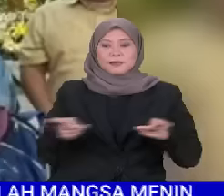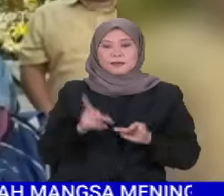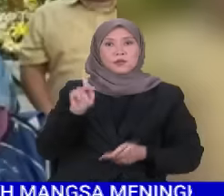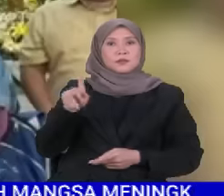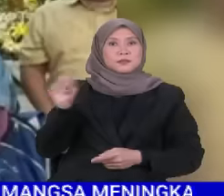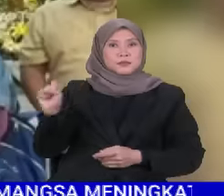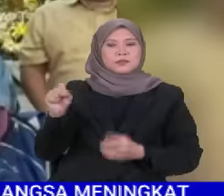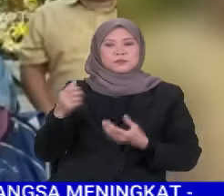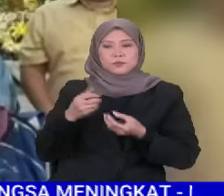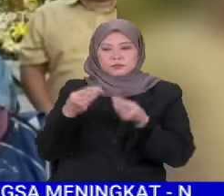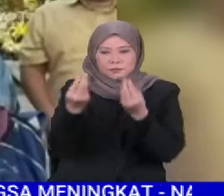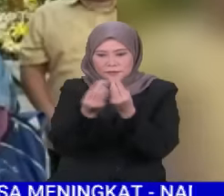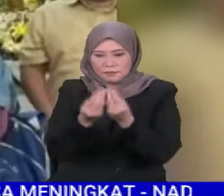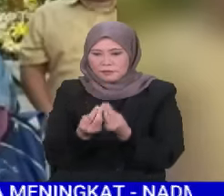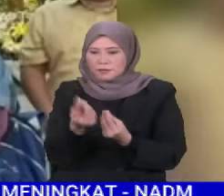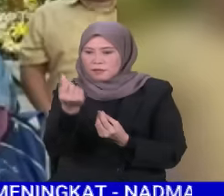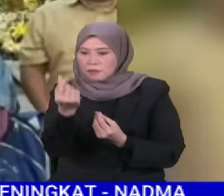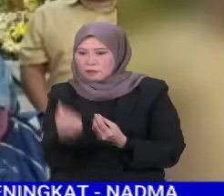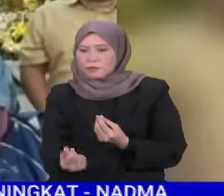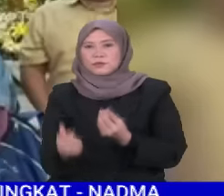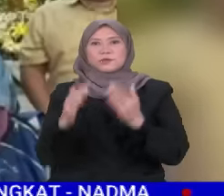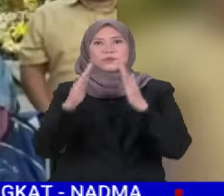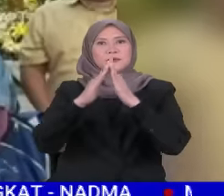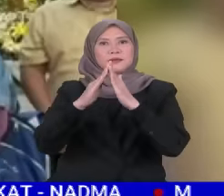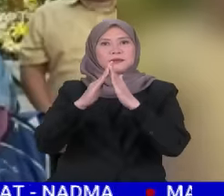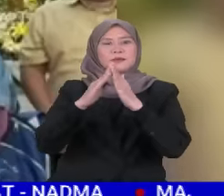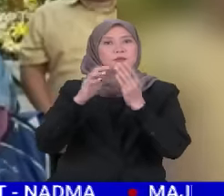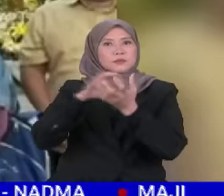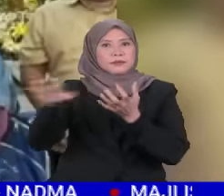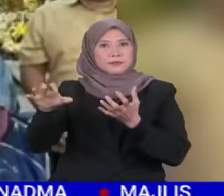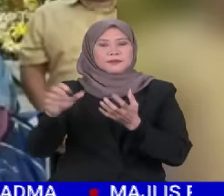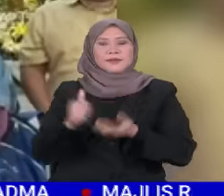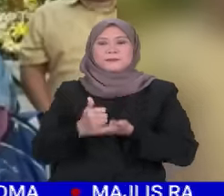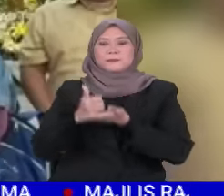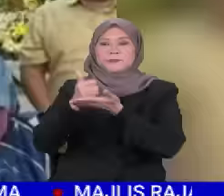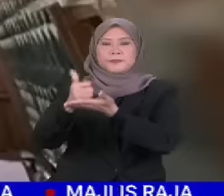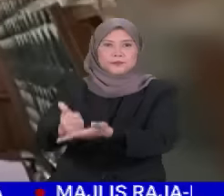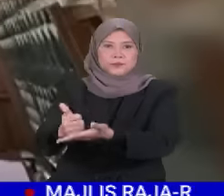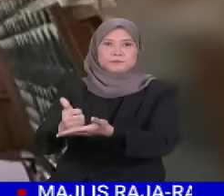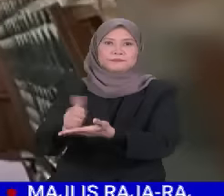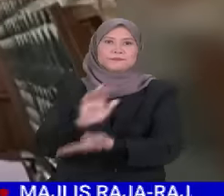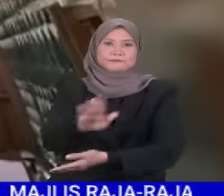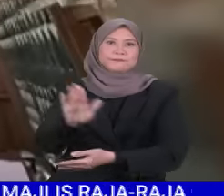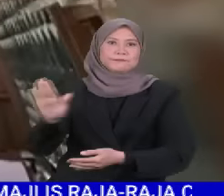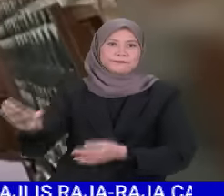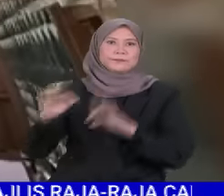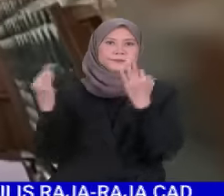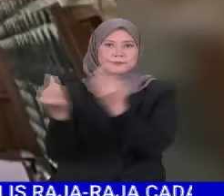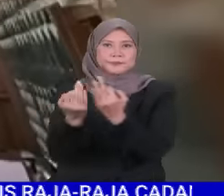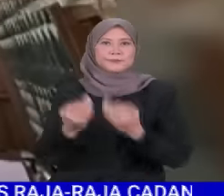juga telah melakukan pancian jumlah Sebenarnya rumah terlibat dan menyerahkan bantuan kepada mereka